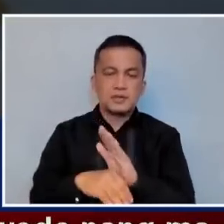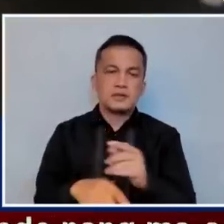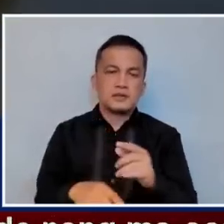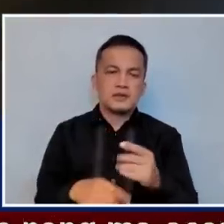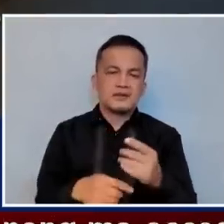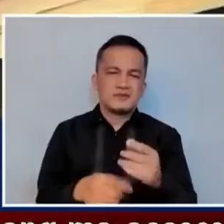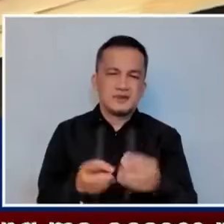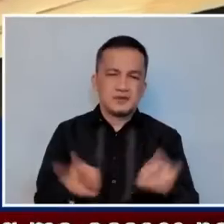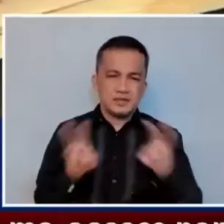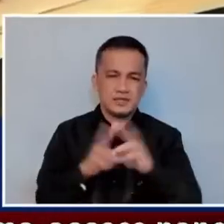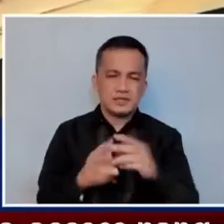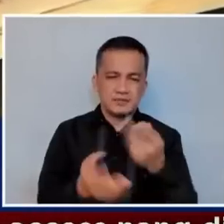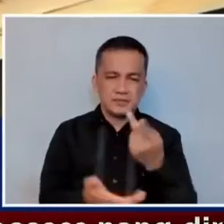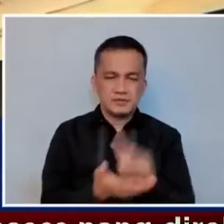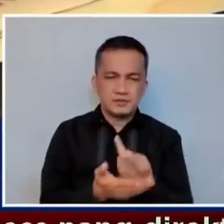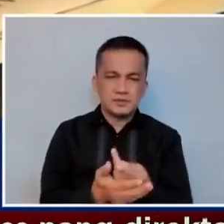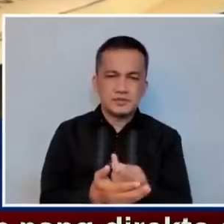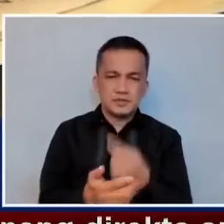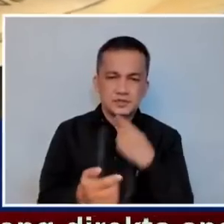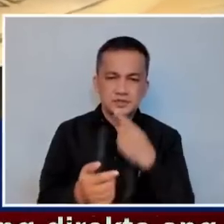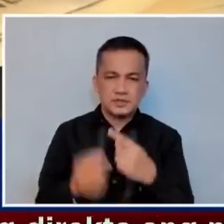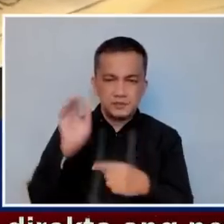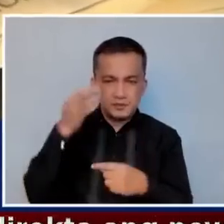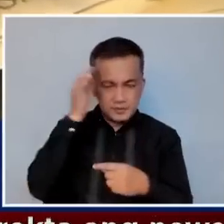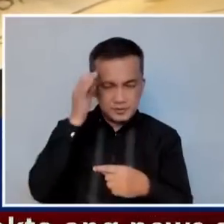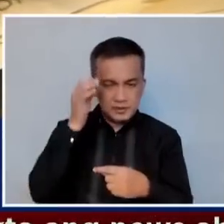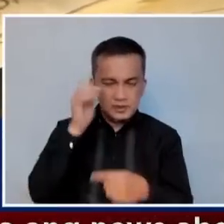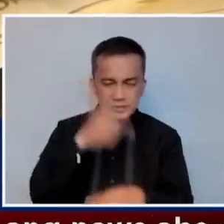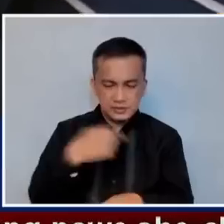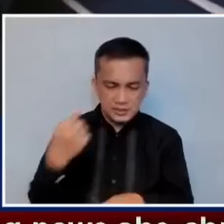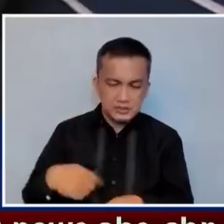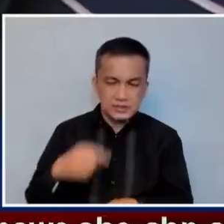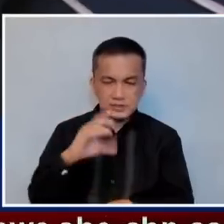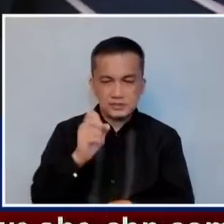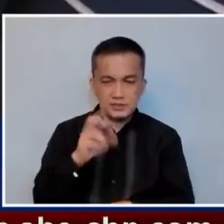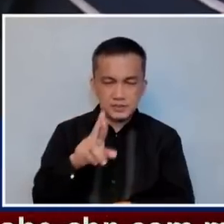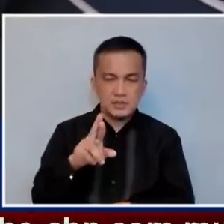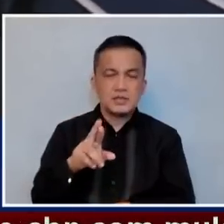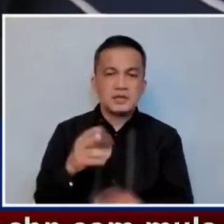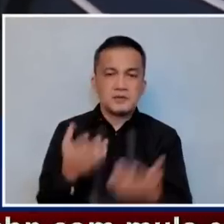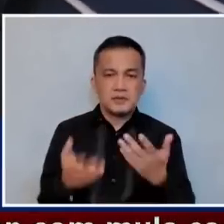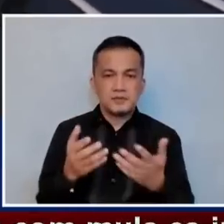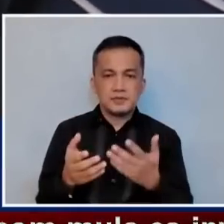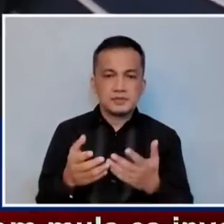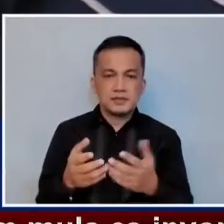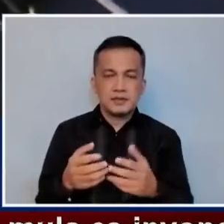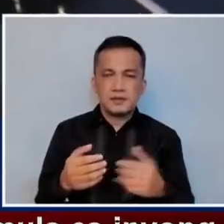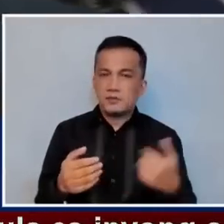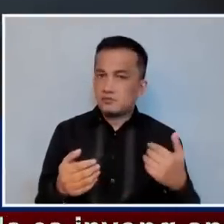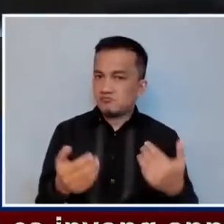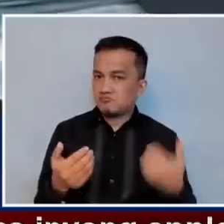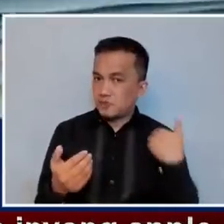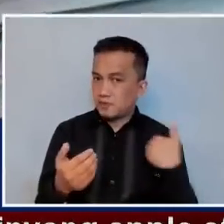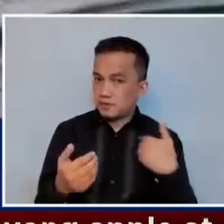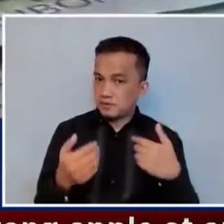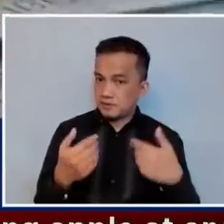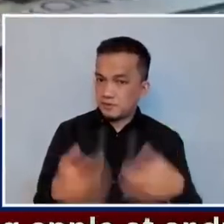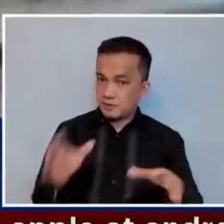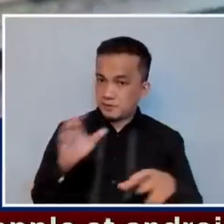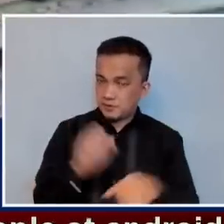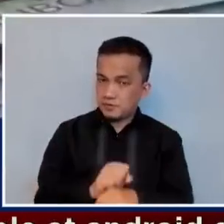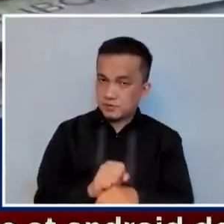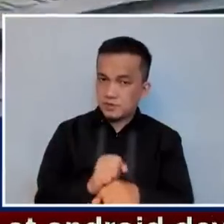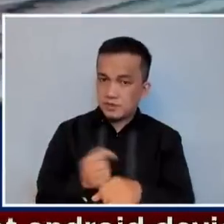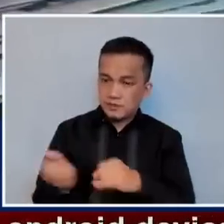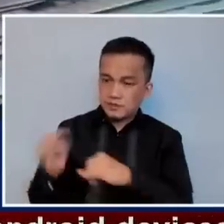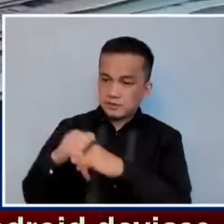taon. Ayon po naman sa Federation of Filipino-Chinese Chambers of Commerce, posibleng hindi pa tapos sa pagtataas ng interest rates